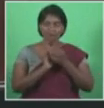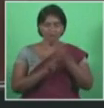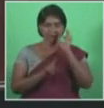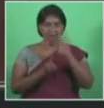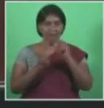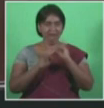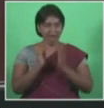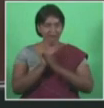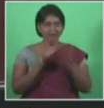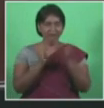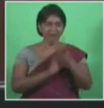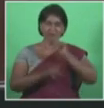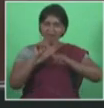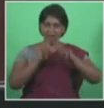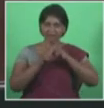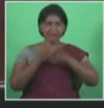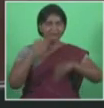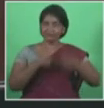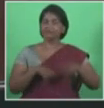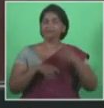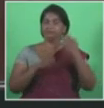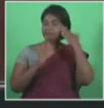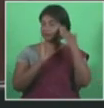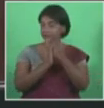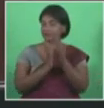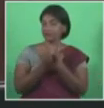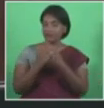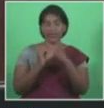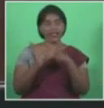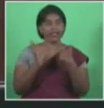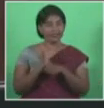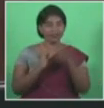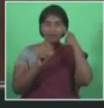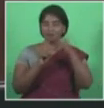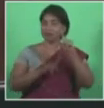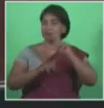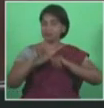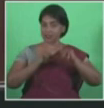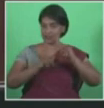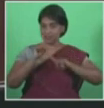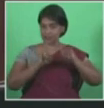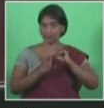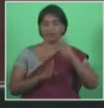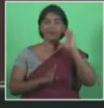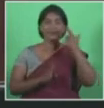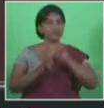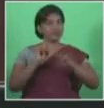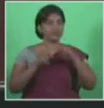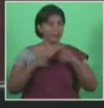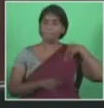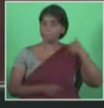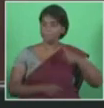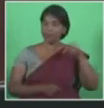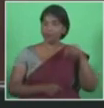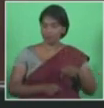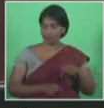ජනාධිපතිතුමන්ගේ සහ ග්‍රාමාත්‍යතුමන්ගේ සහභාගීත්වයෙන් මැතිවරණ වියදම් නියාමනය කිරීමේ පනත් කෙටුම්පත පිළිබඳව සාකච්ඡා කිරීම සඳහා විශේෂ රැසීමක් මාගේ